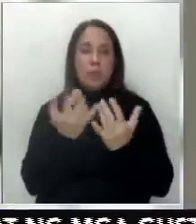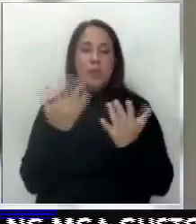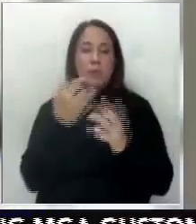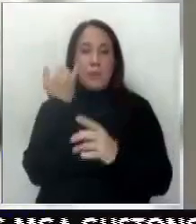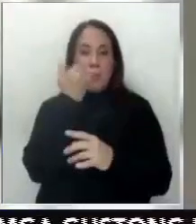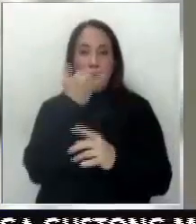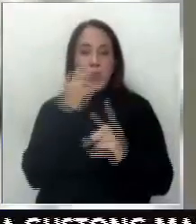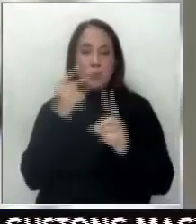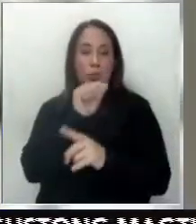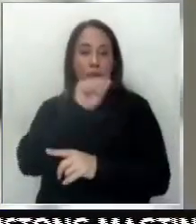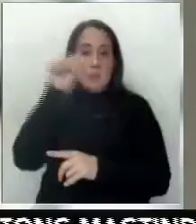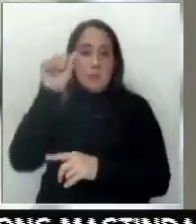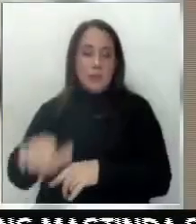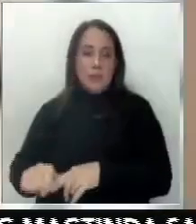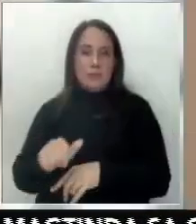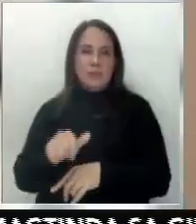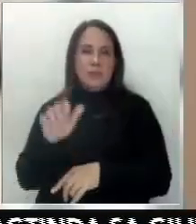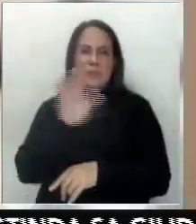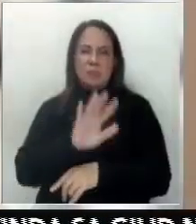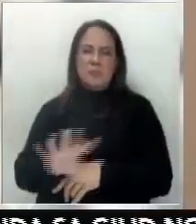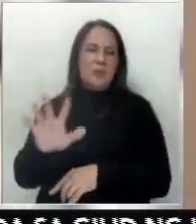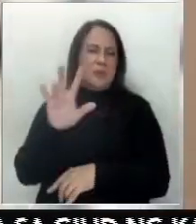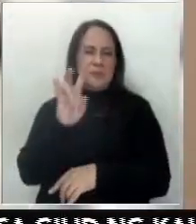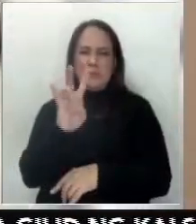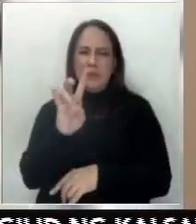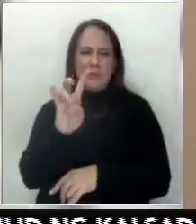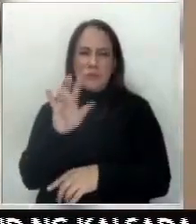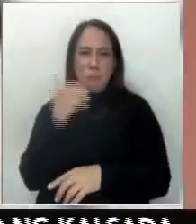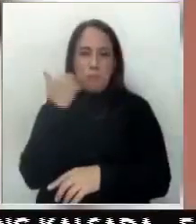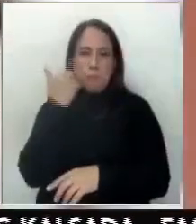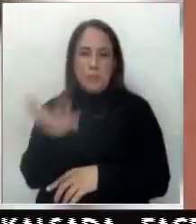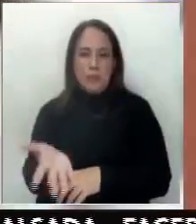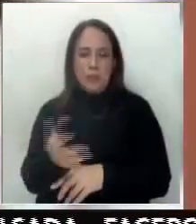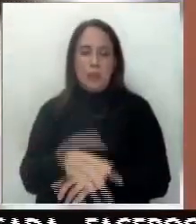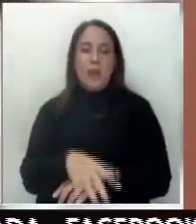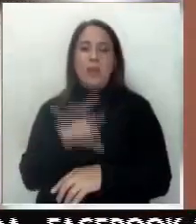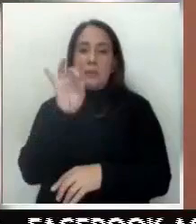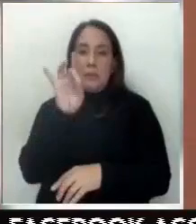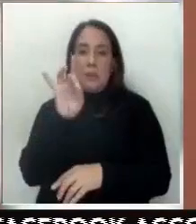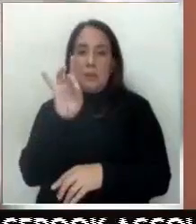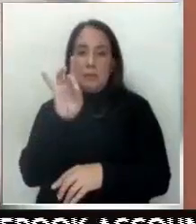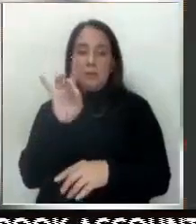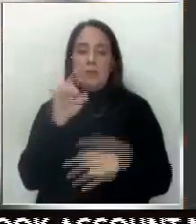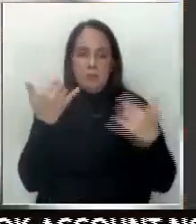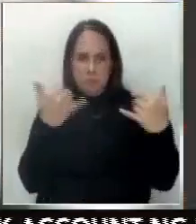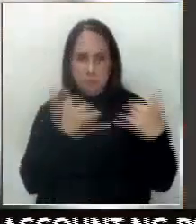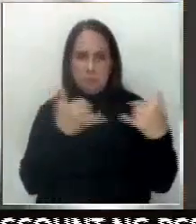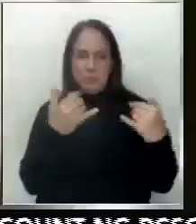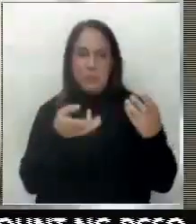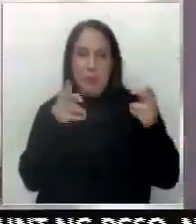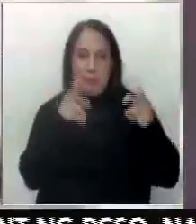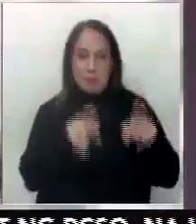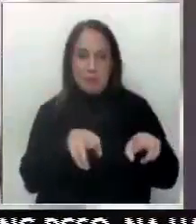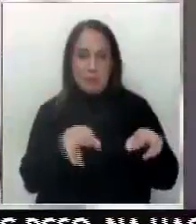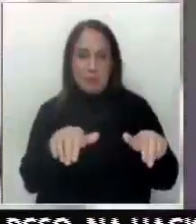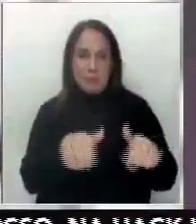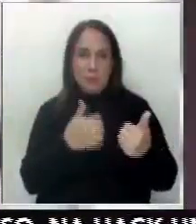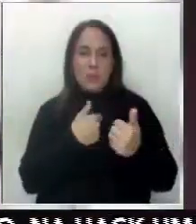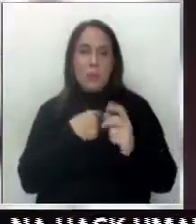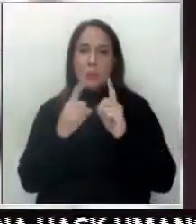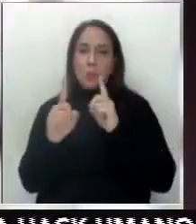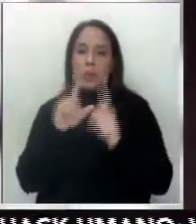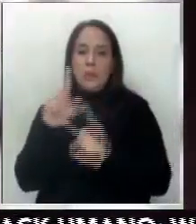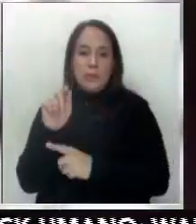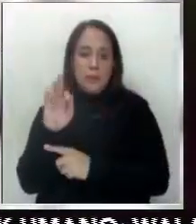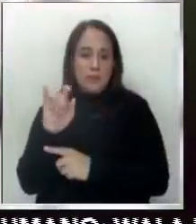Antique. Hindi bababa sa 17 ang nasawi at 8 pasahero ang nasugatan sa aksidente. Kinakausap ng LTFRB ang